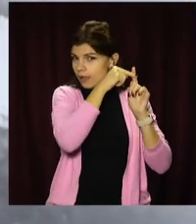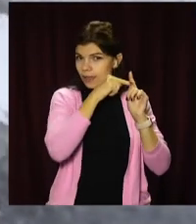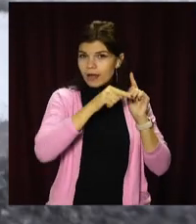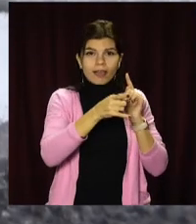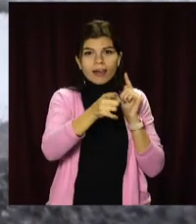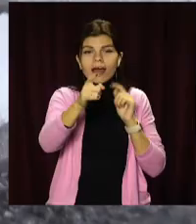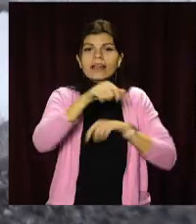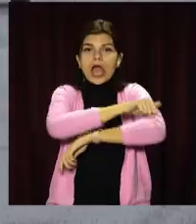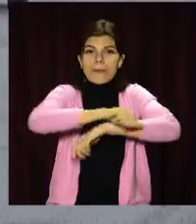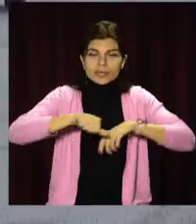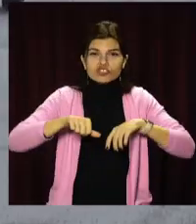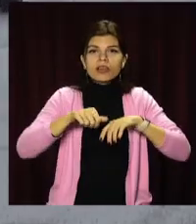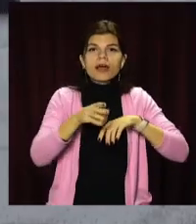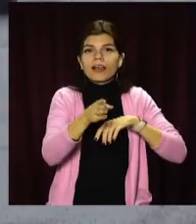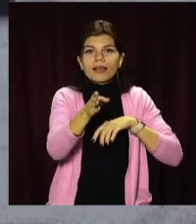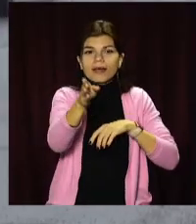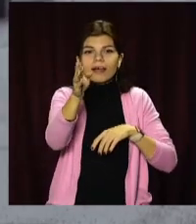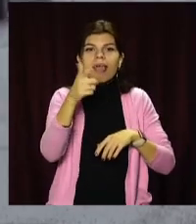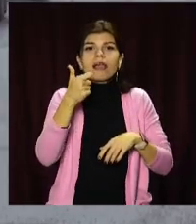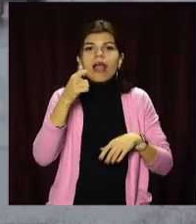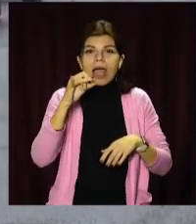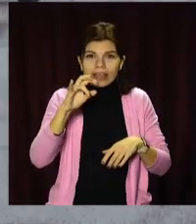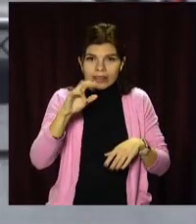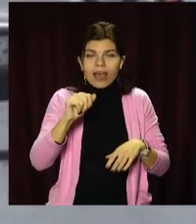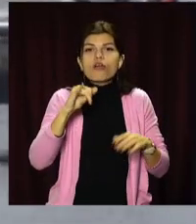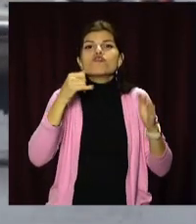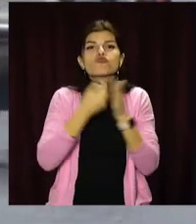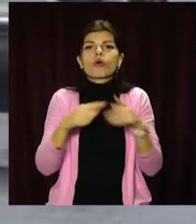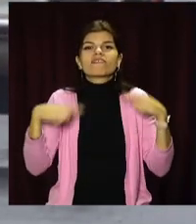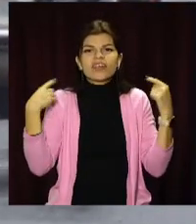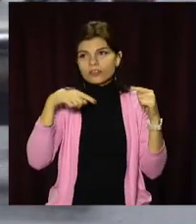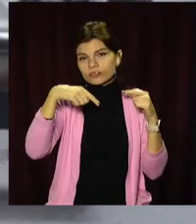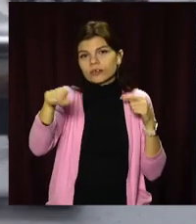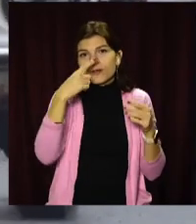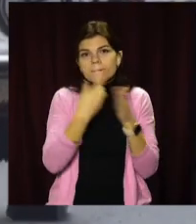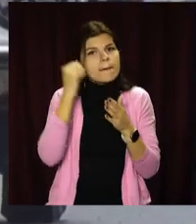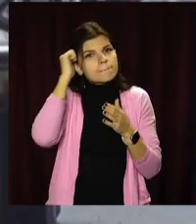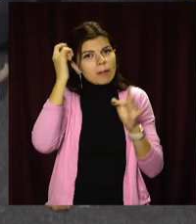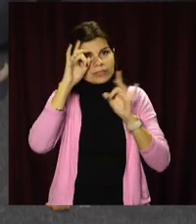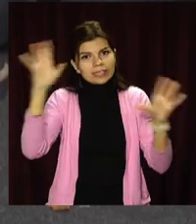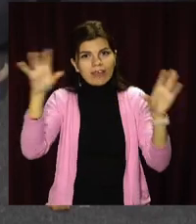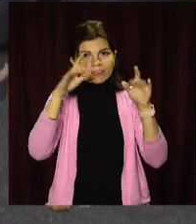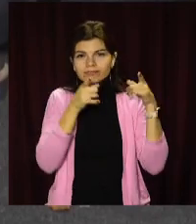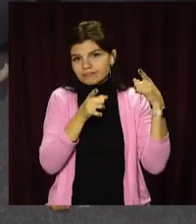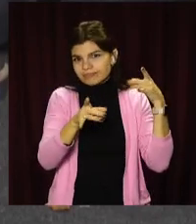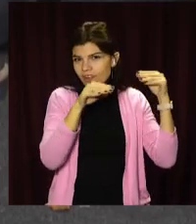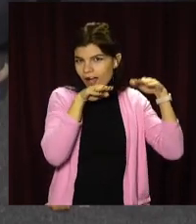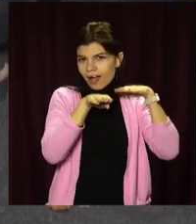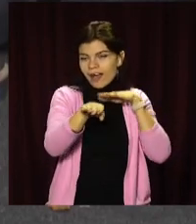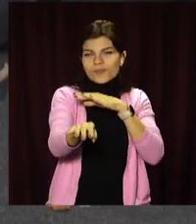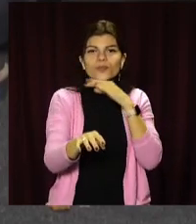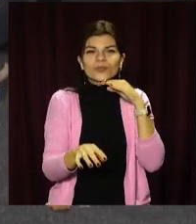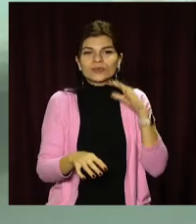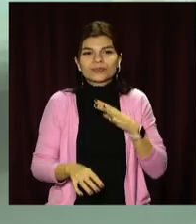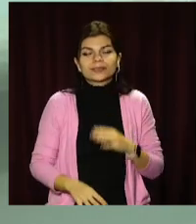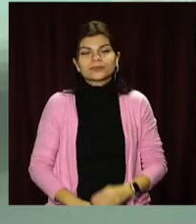на набережній, селянському звозі, вулиці Гагаріна, а фінішували автомобілісти біля пам'ятника слави. В'ячеслав Куліш, Сергій Язовських,